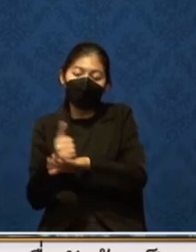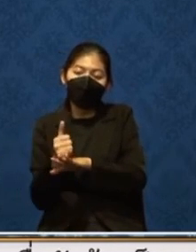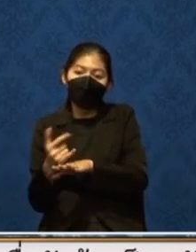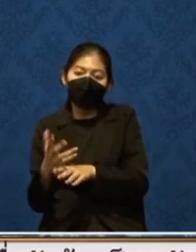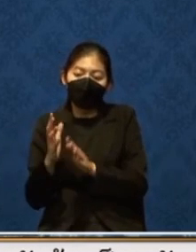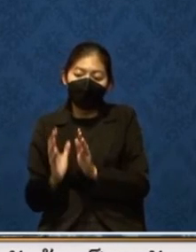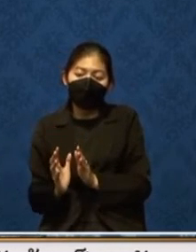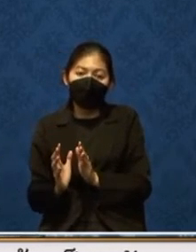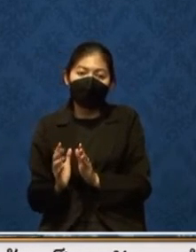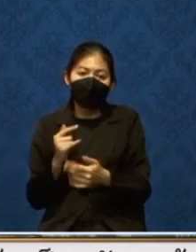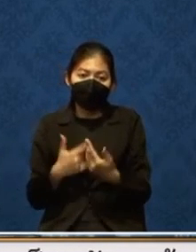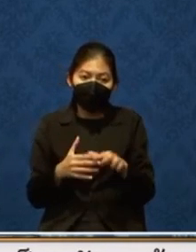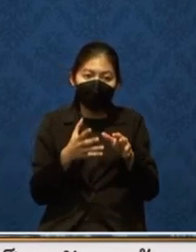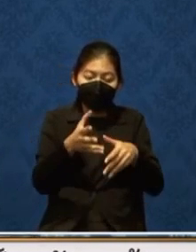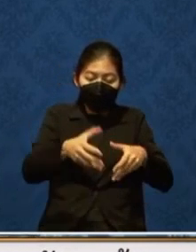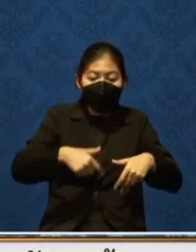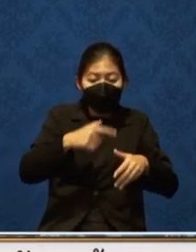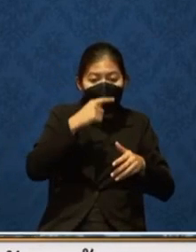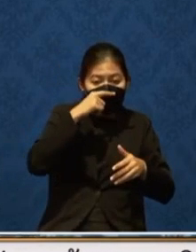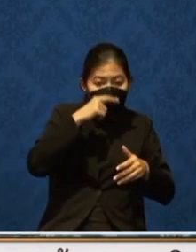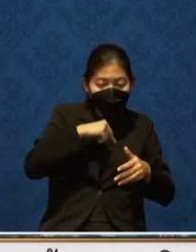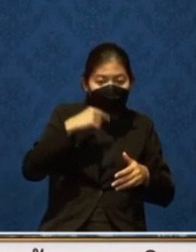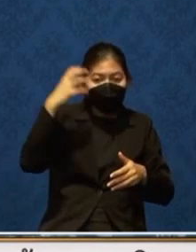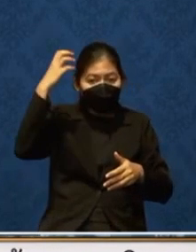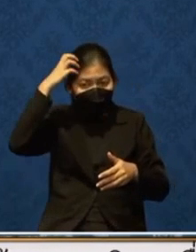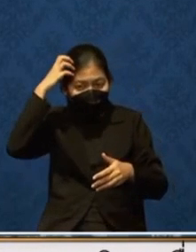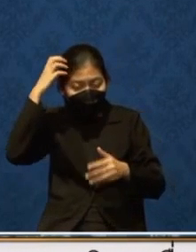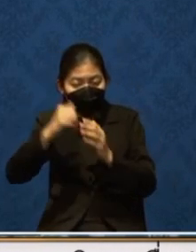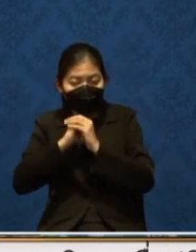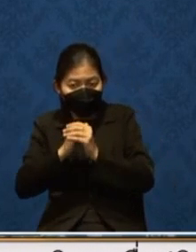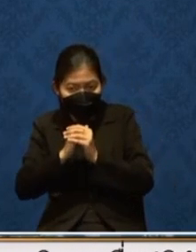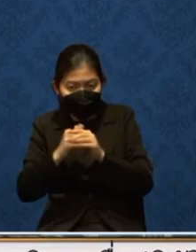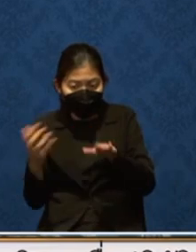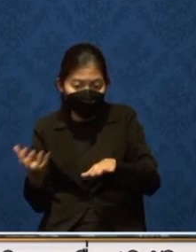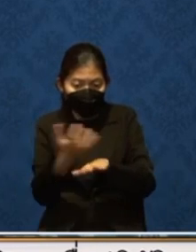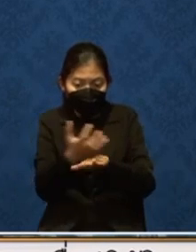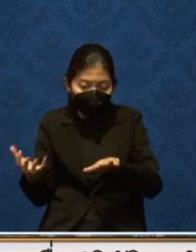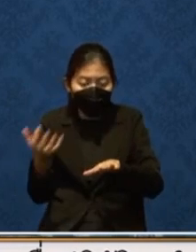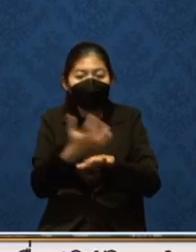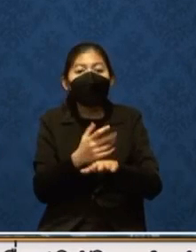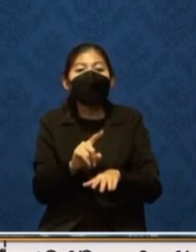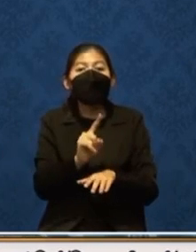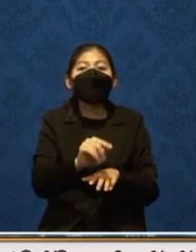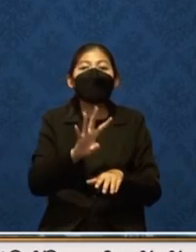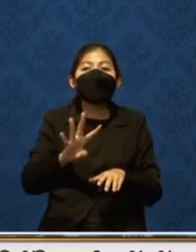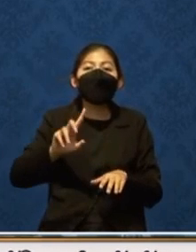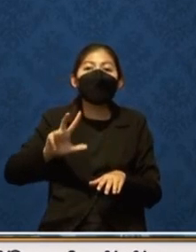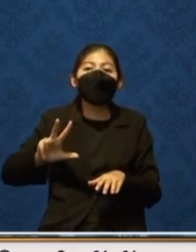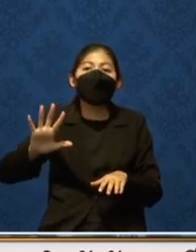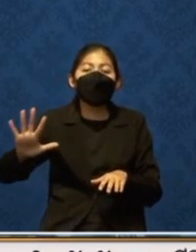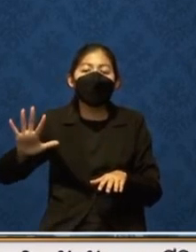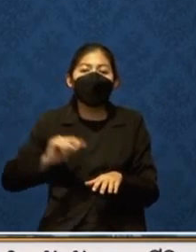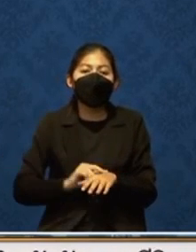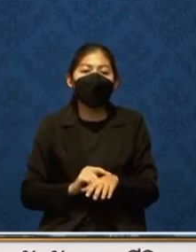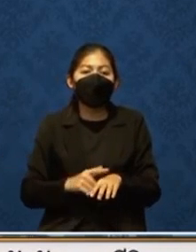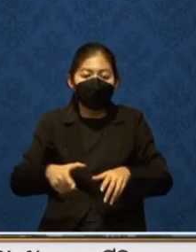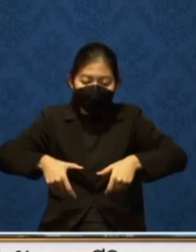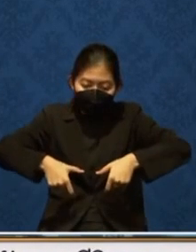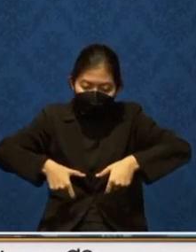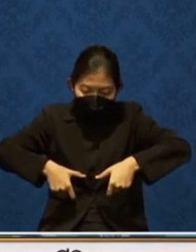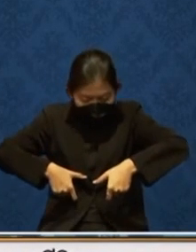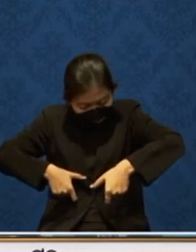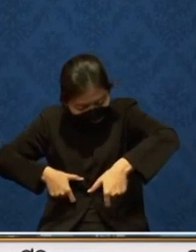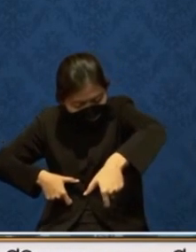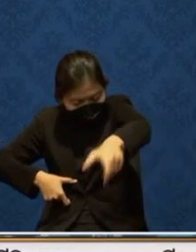แลลดไฟลาวจีนใช้ขนาดลาง 1.435เป็ทางเดี๋ว1ทาง